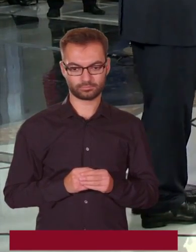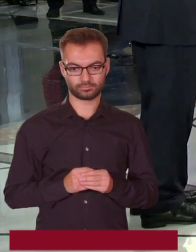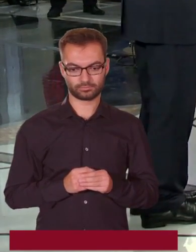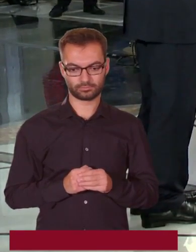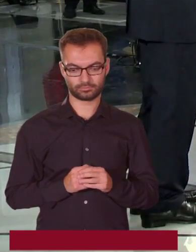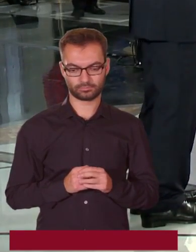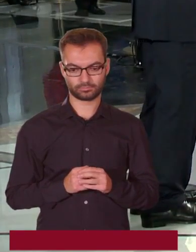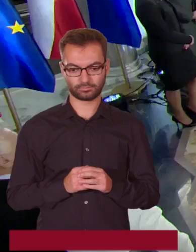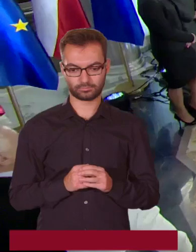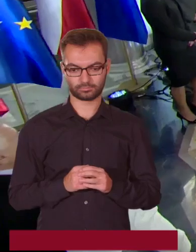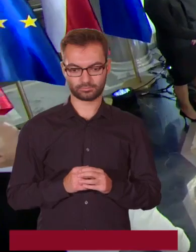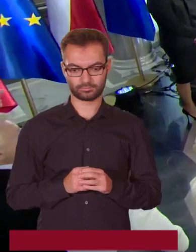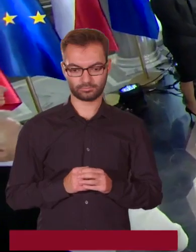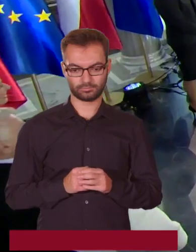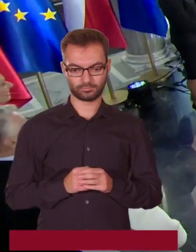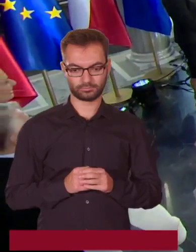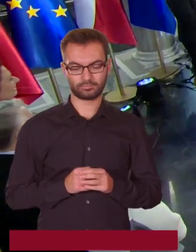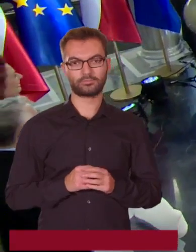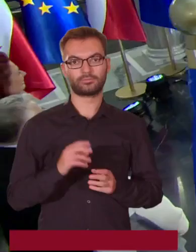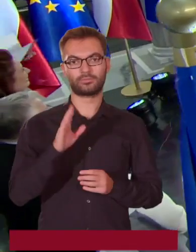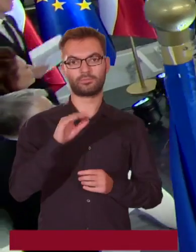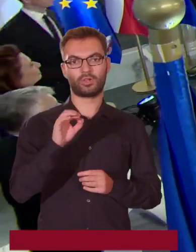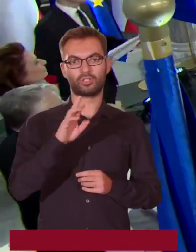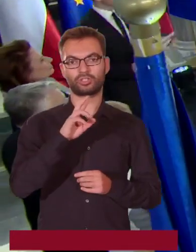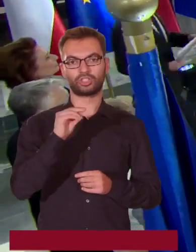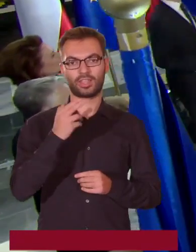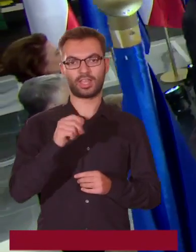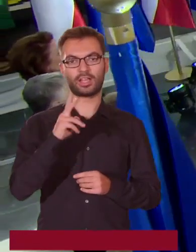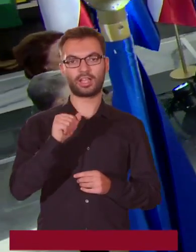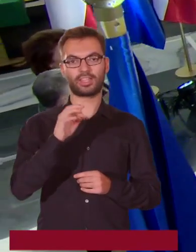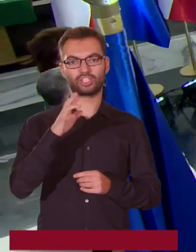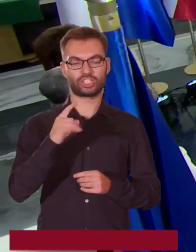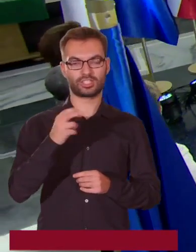Poproszę panią Bożenę Katarzynę Chęczyca.